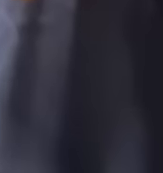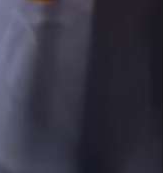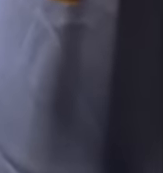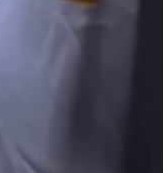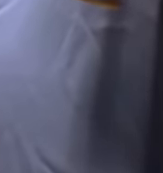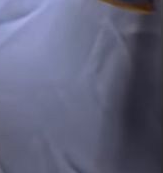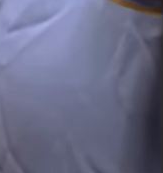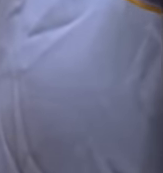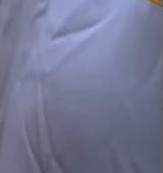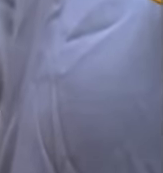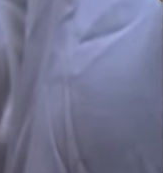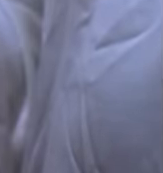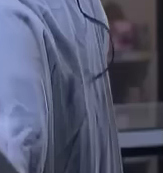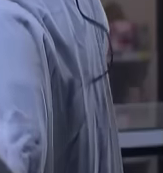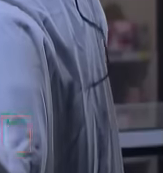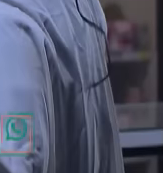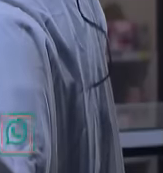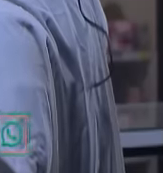Penat, FCKV kan ada.